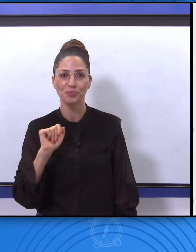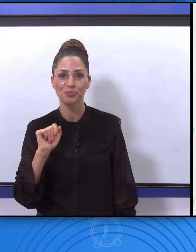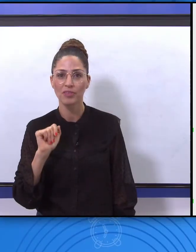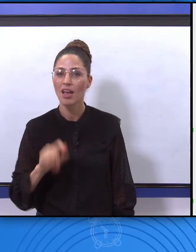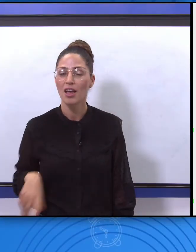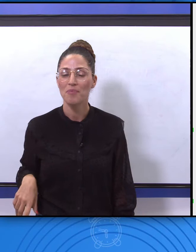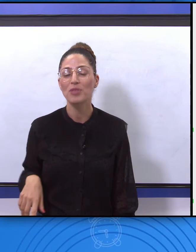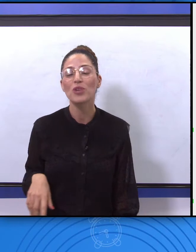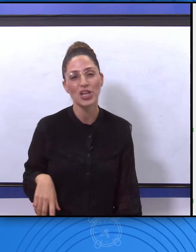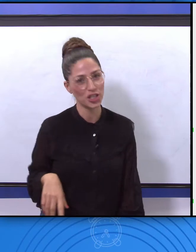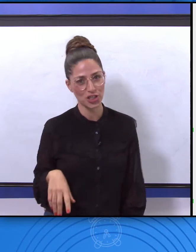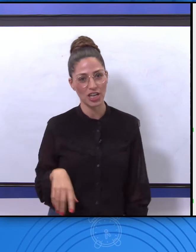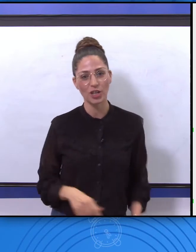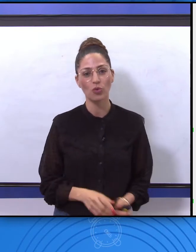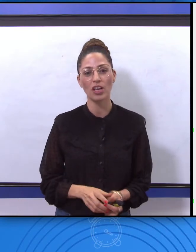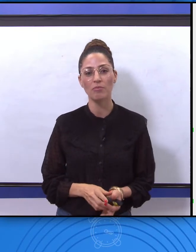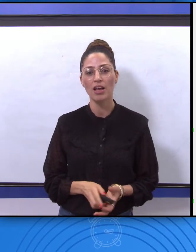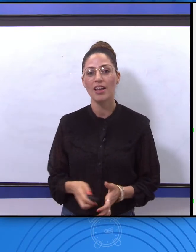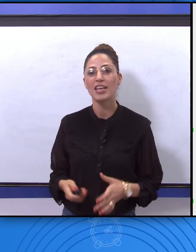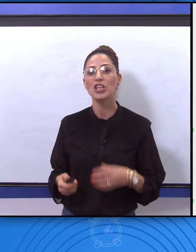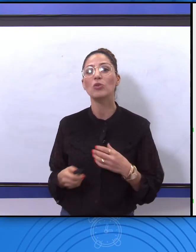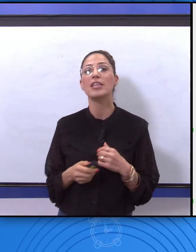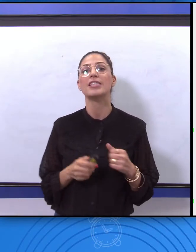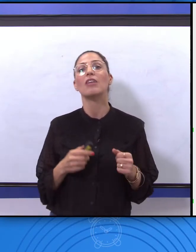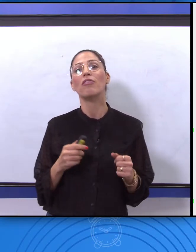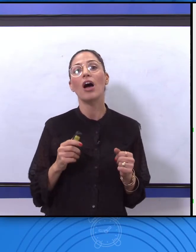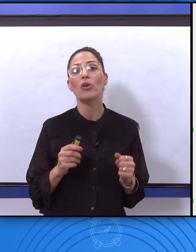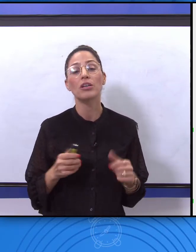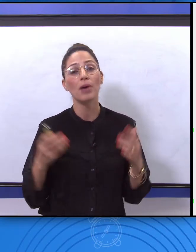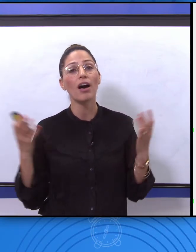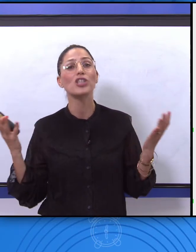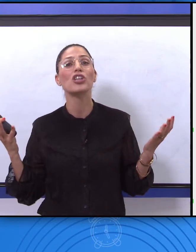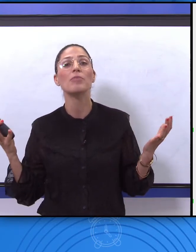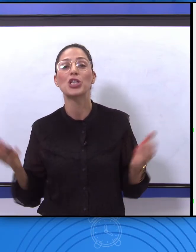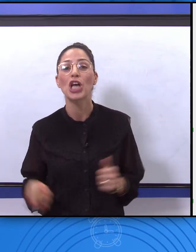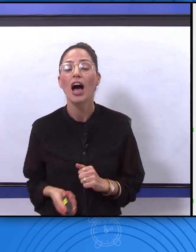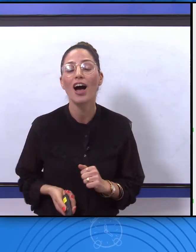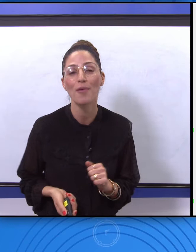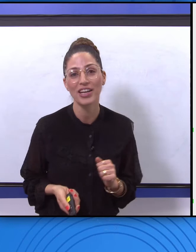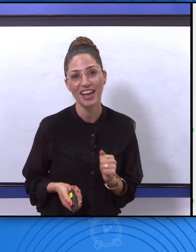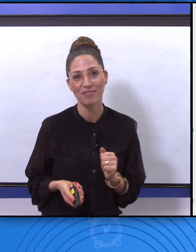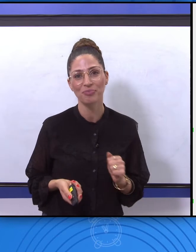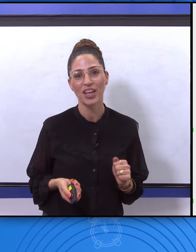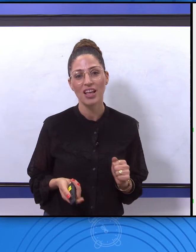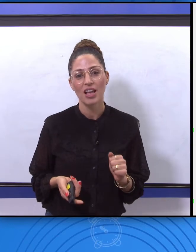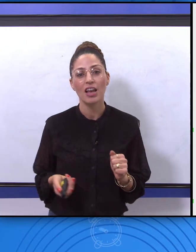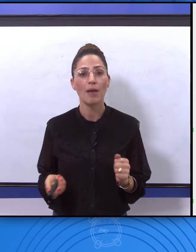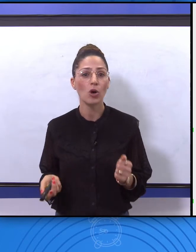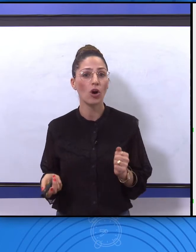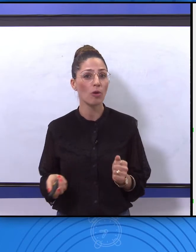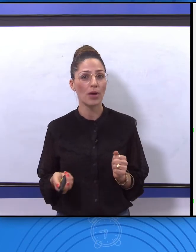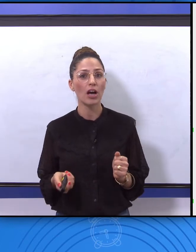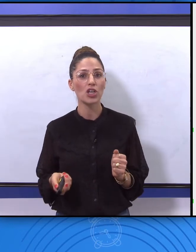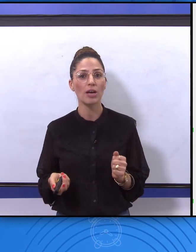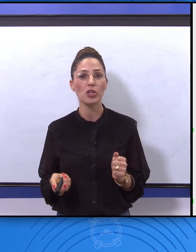מזרן. בתמונה השלישית שאנחנו רואים, יש לנו את הסאנפלאואר, פרח השמש, החמנייה.